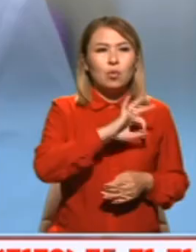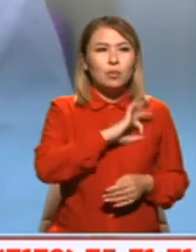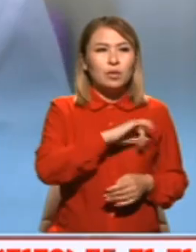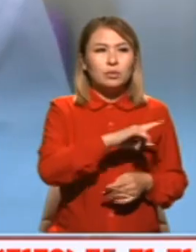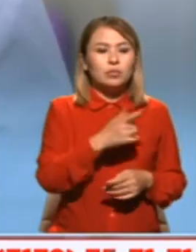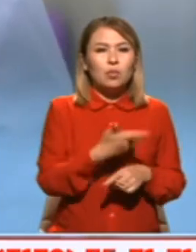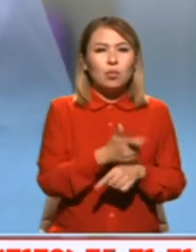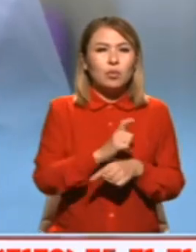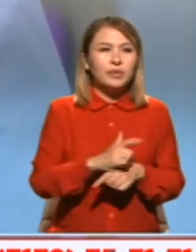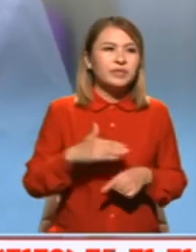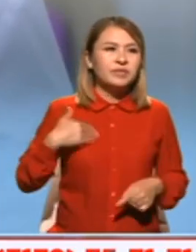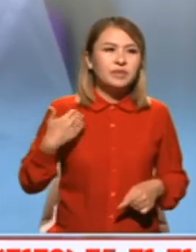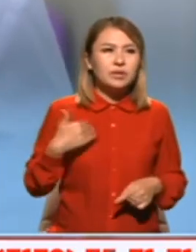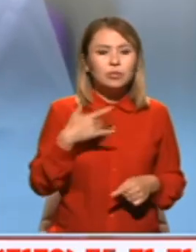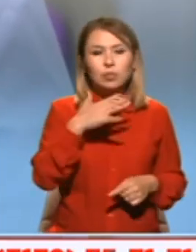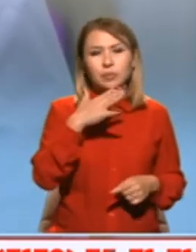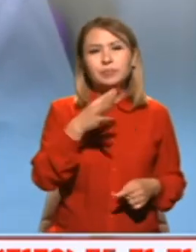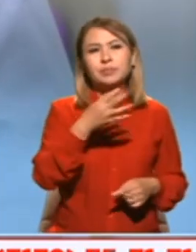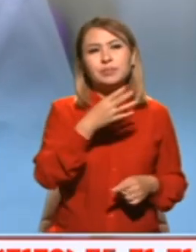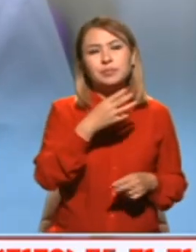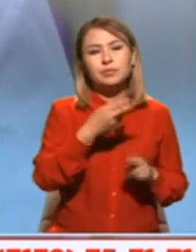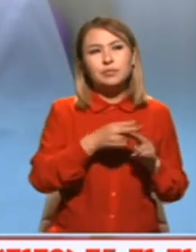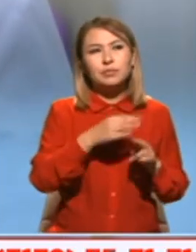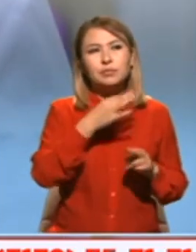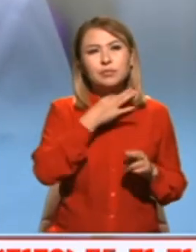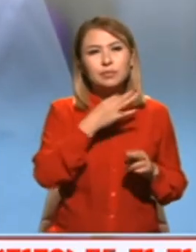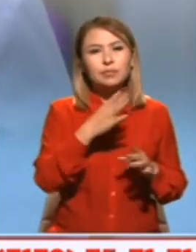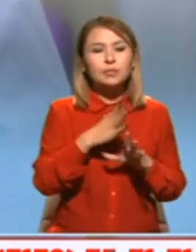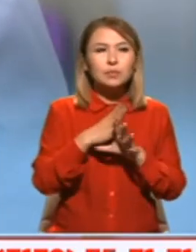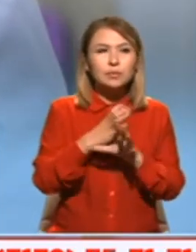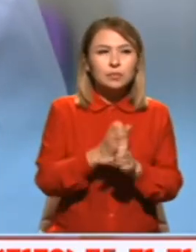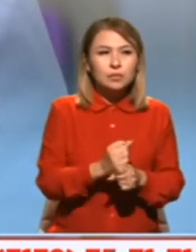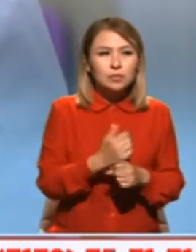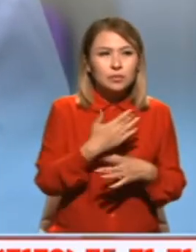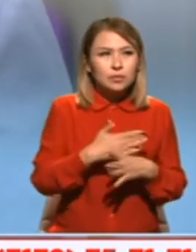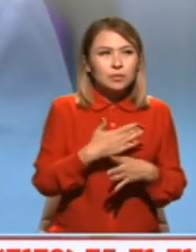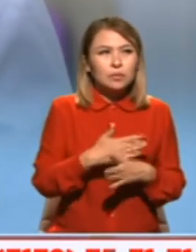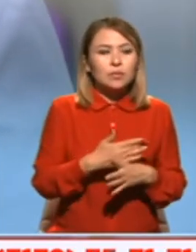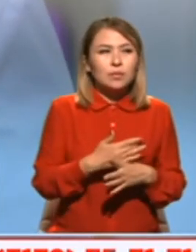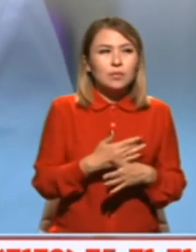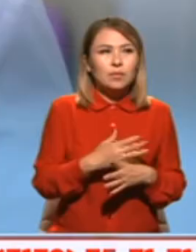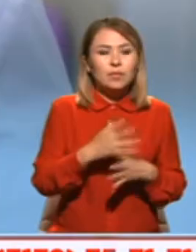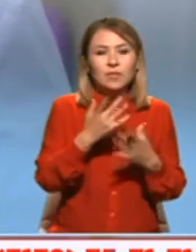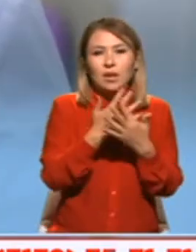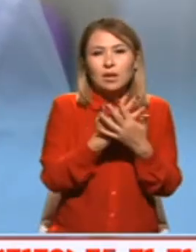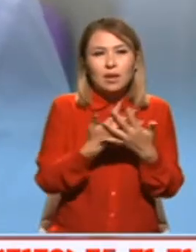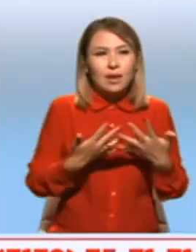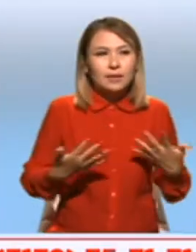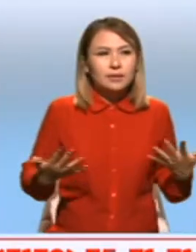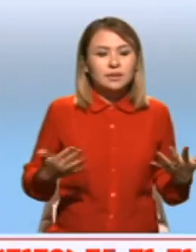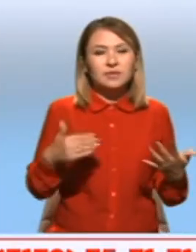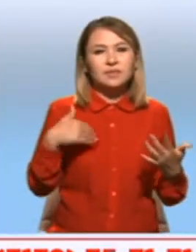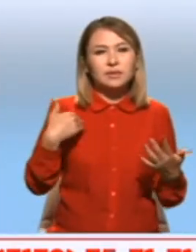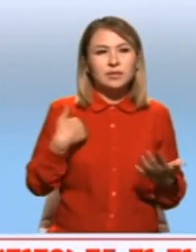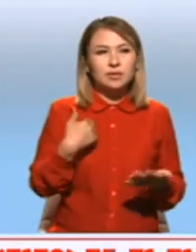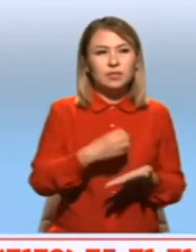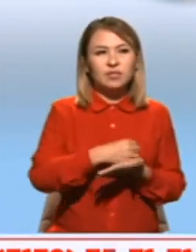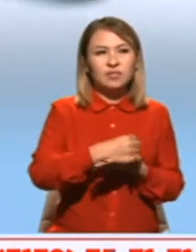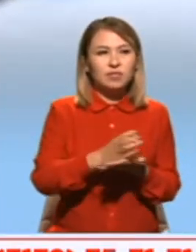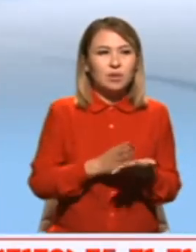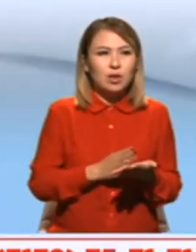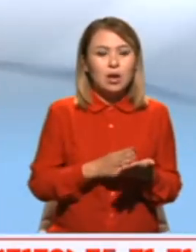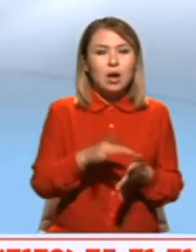ол ағзадағы шөлді басады, арықтатуға көмектеседі, оның құрамында түрлі микроэлементтерге бай болады.